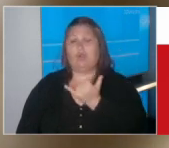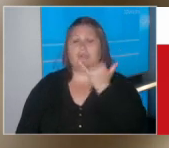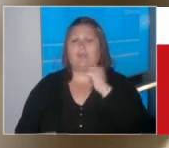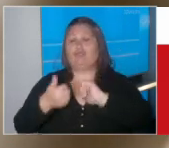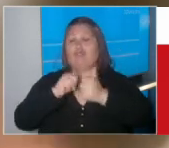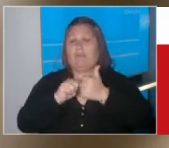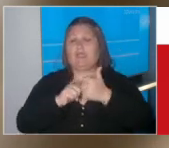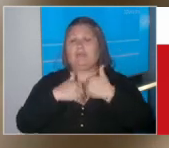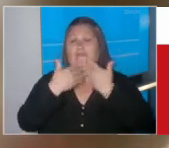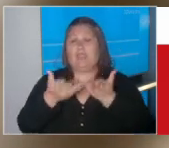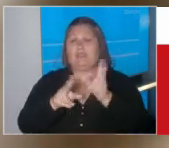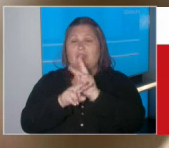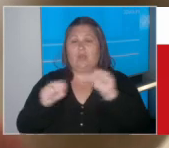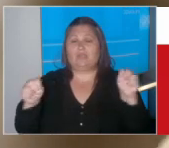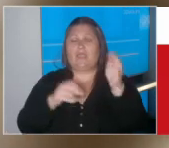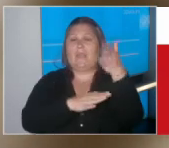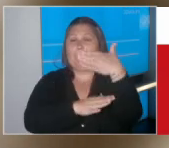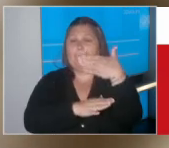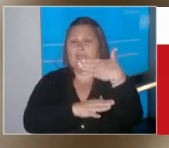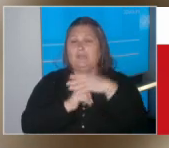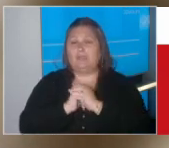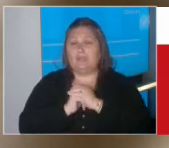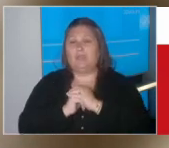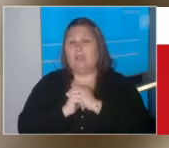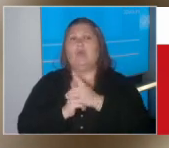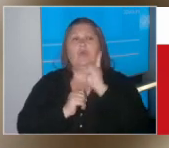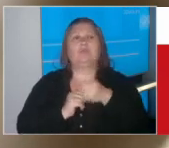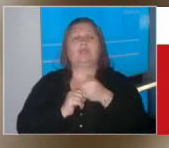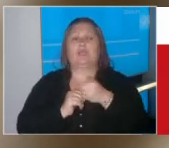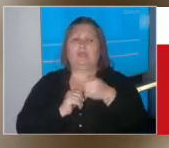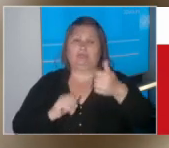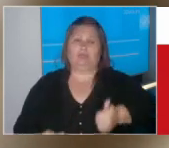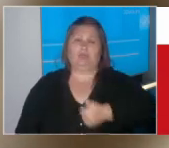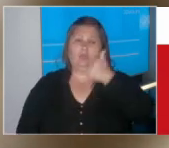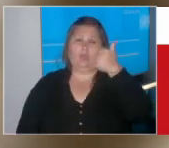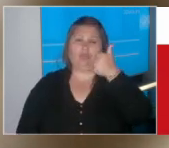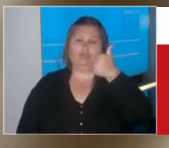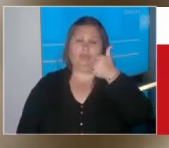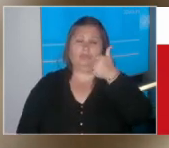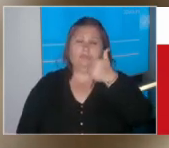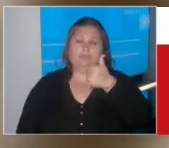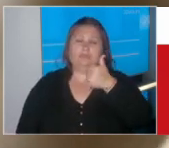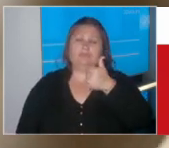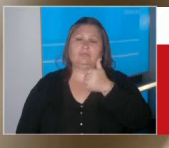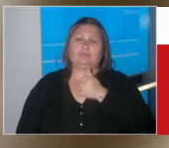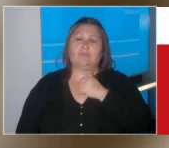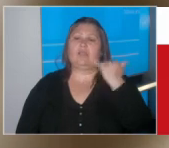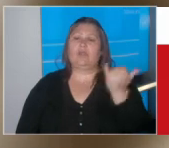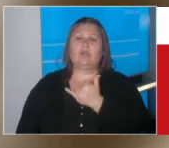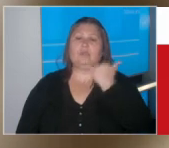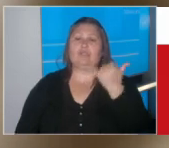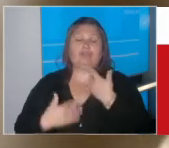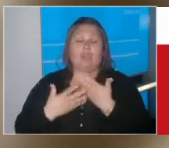נושא, לדעתי הנושא המדיני, הוא צריך לעמוד בראש, בחוד החנית. כל זמן